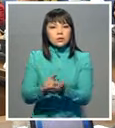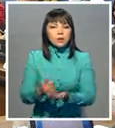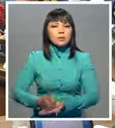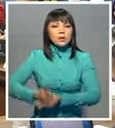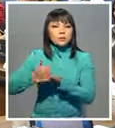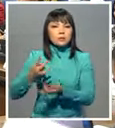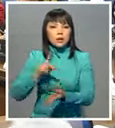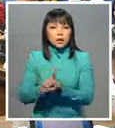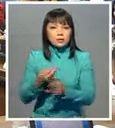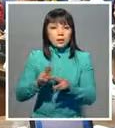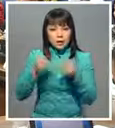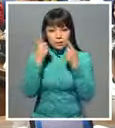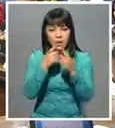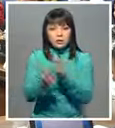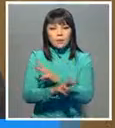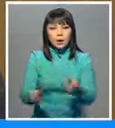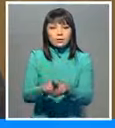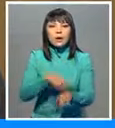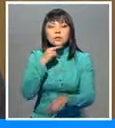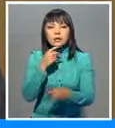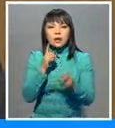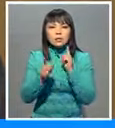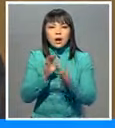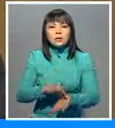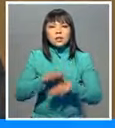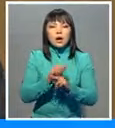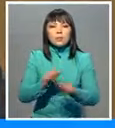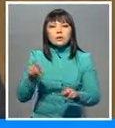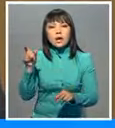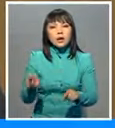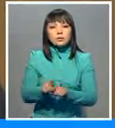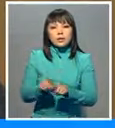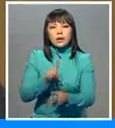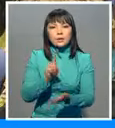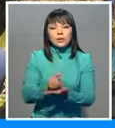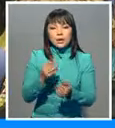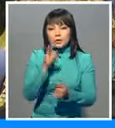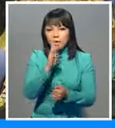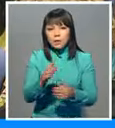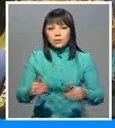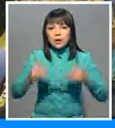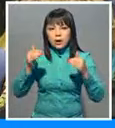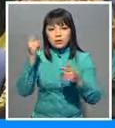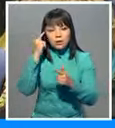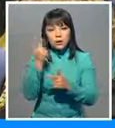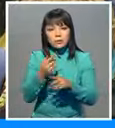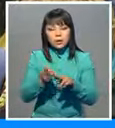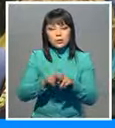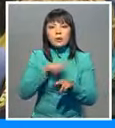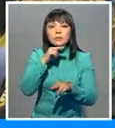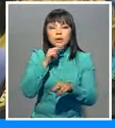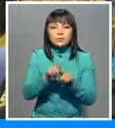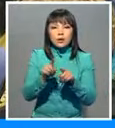бүгін Білім және ғылым министрлігінің кеңейтілген отырысында айтылды. Сондай-ақ мұғалімдердің жалақысын ғана көтеріп қоймай, біліктілігін арттыруда көзделген. Ол